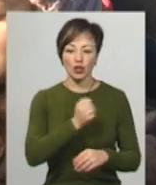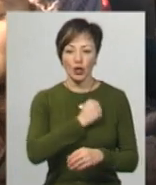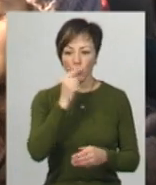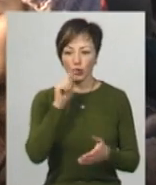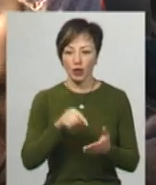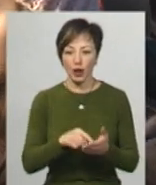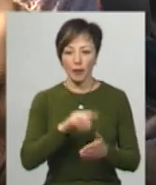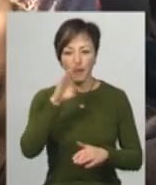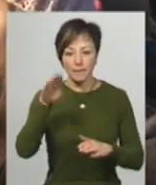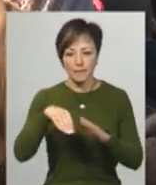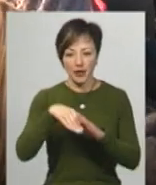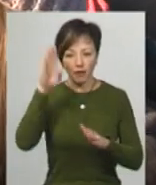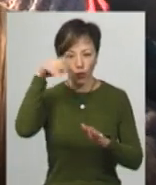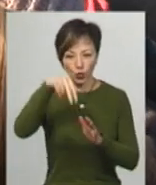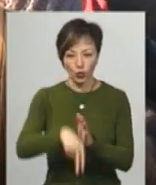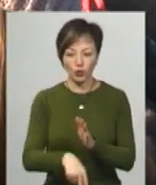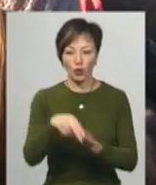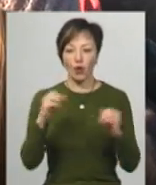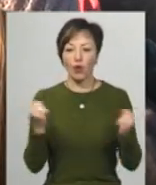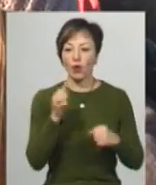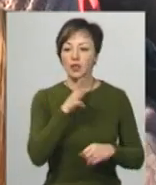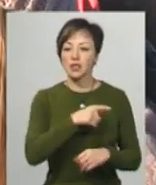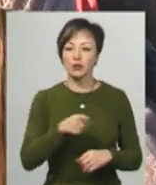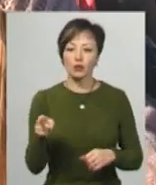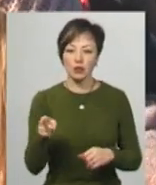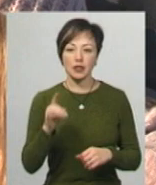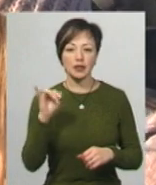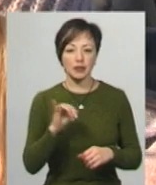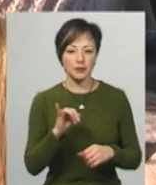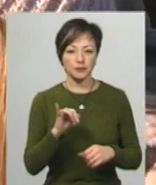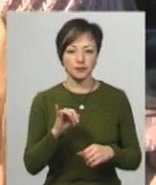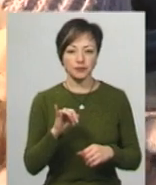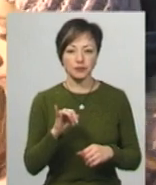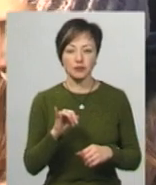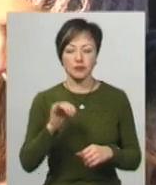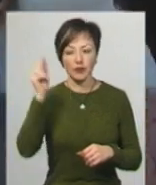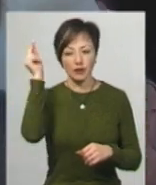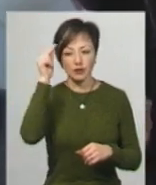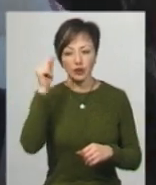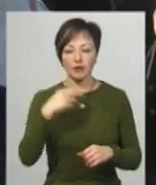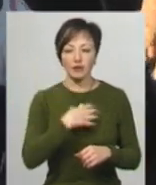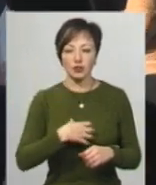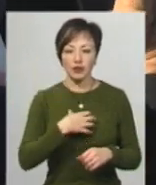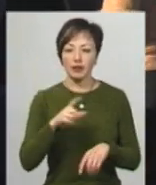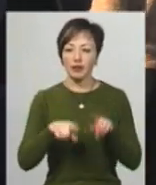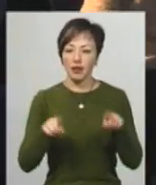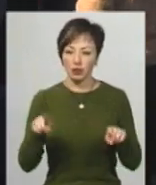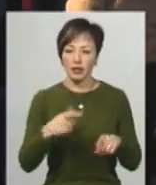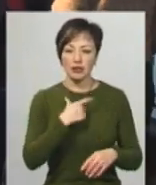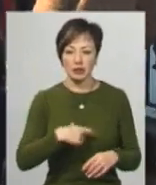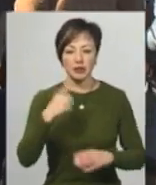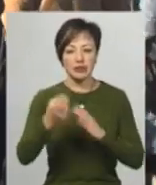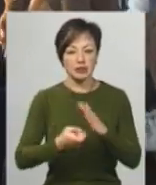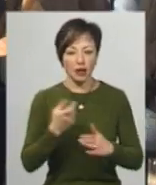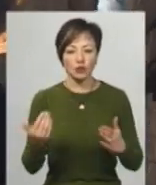потрапила під воду у холодний сезон. І те, що ми вивчили, дуже важливо. Дещо нове для себе